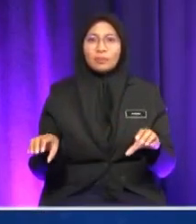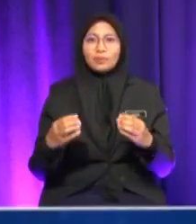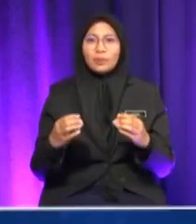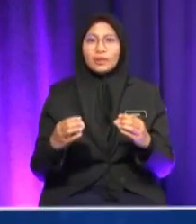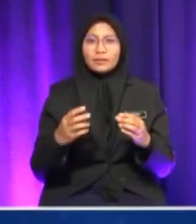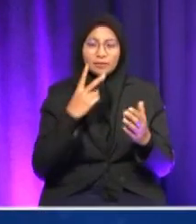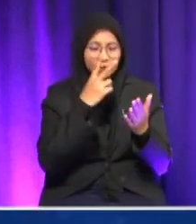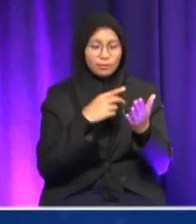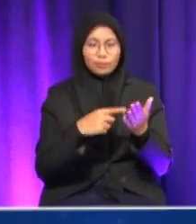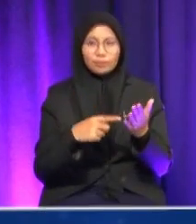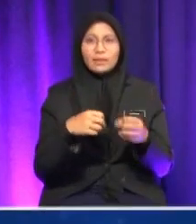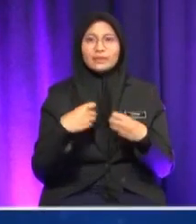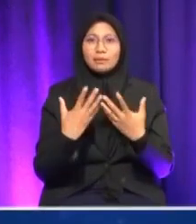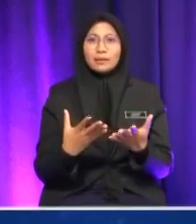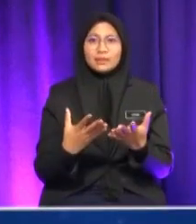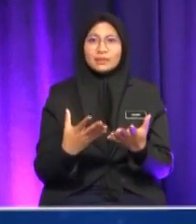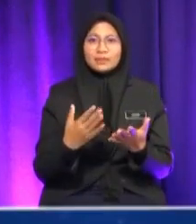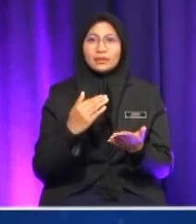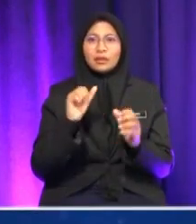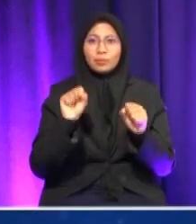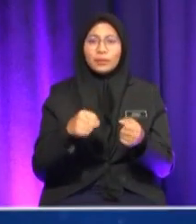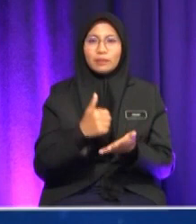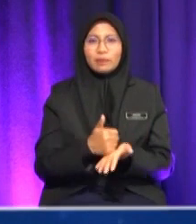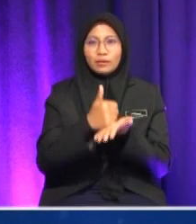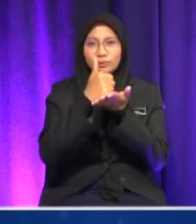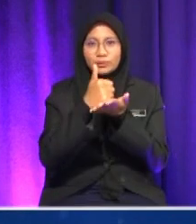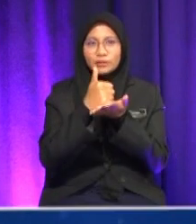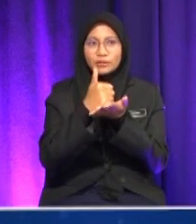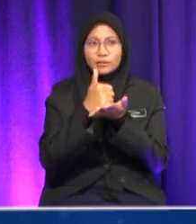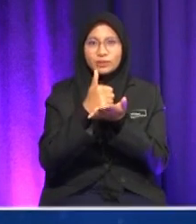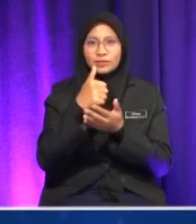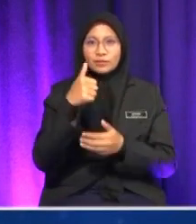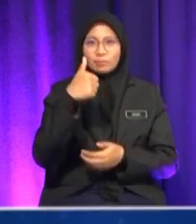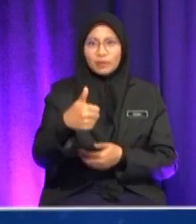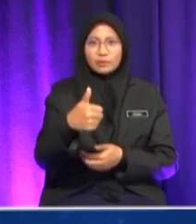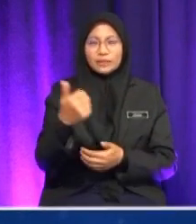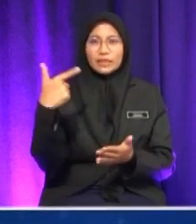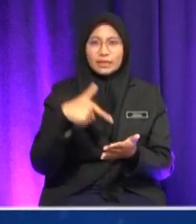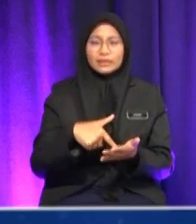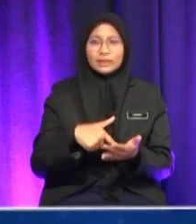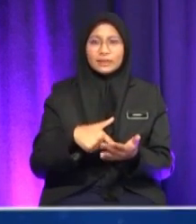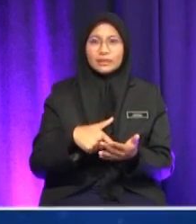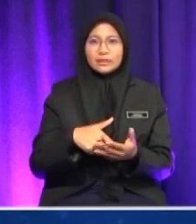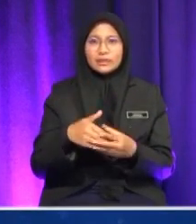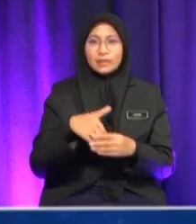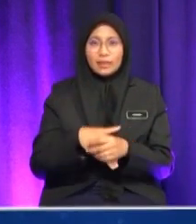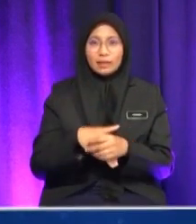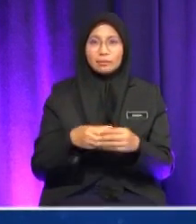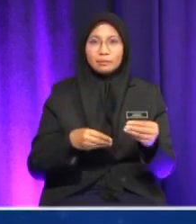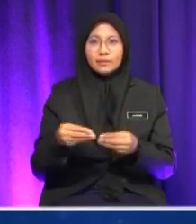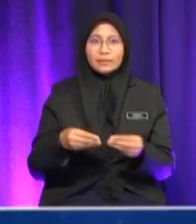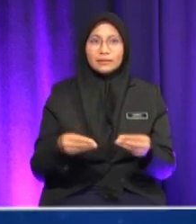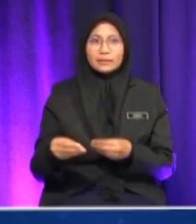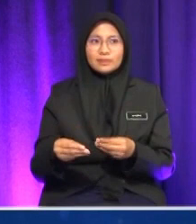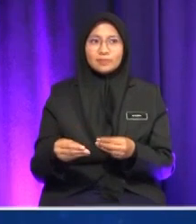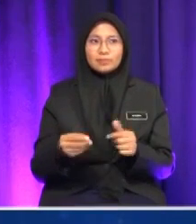penambahbaikan dalam mengurus perbelanjaan kita. Dan yang terakhir pula, mengelakkan diri daripada tertipu. Betul.